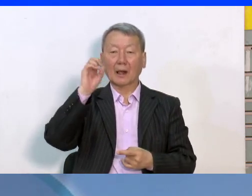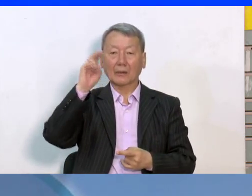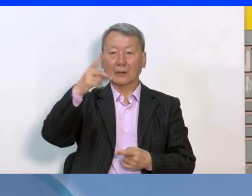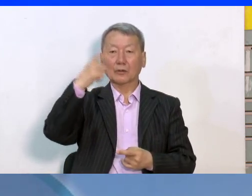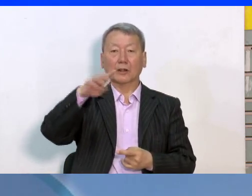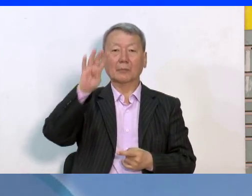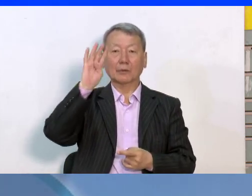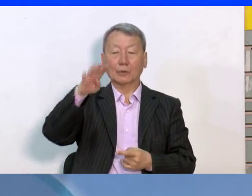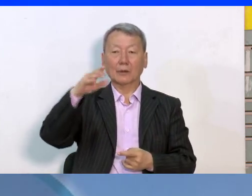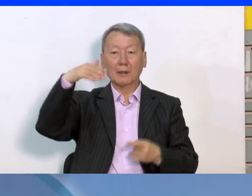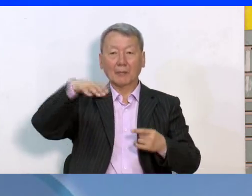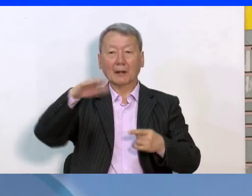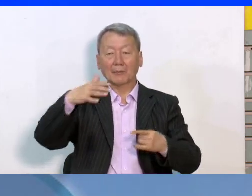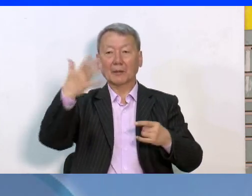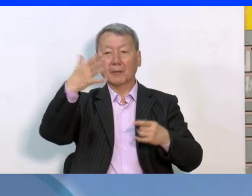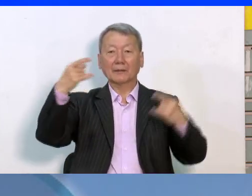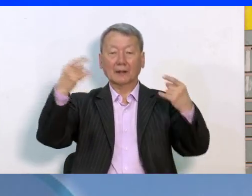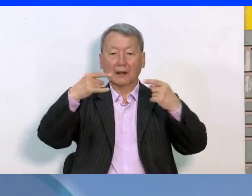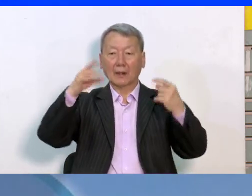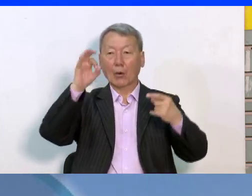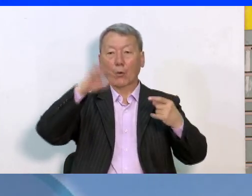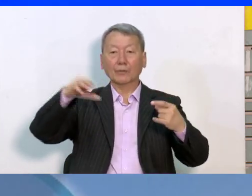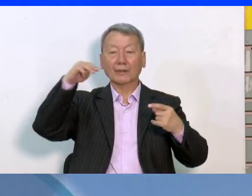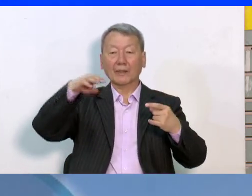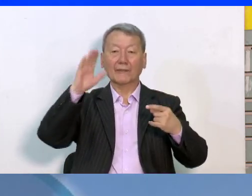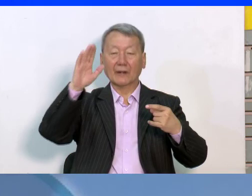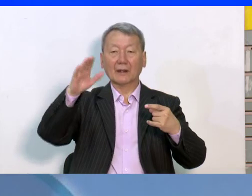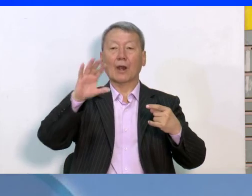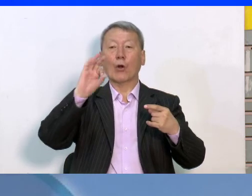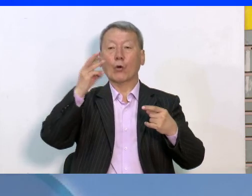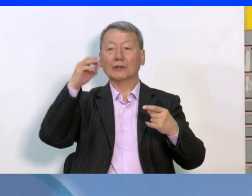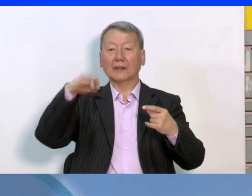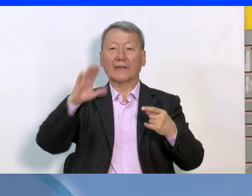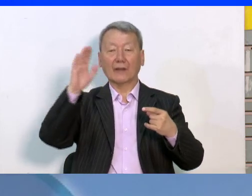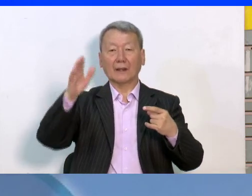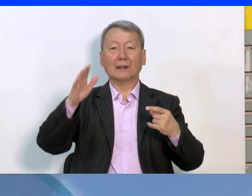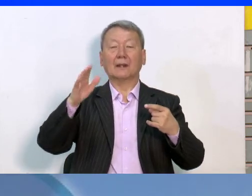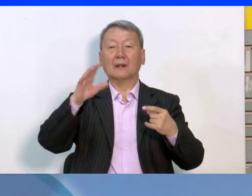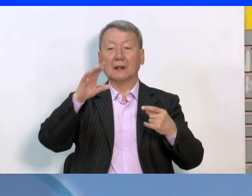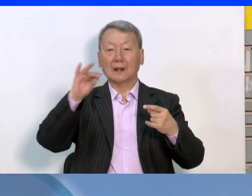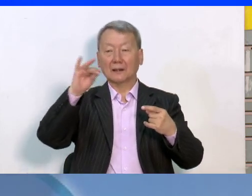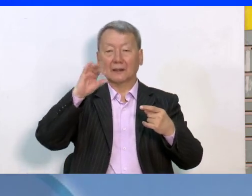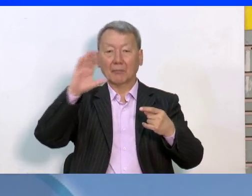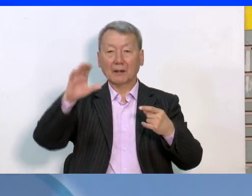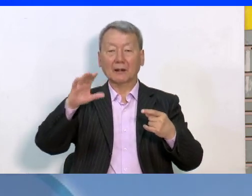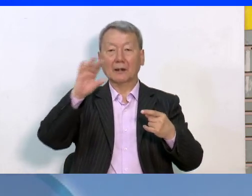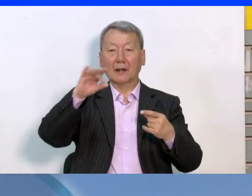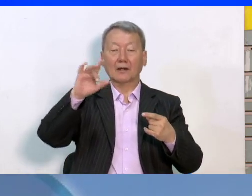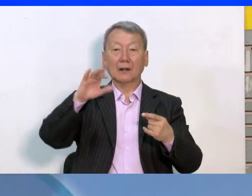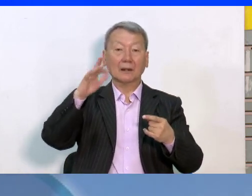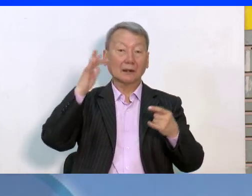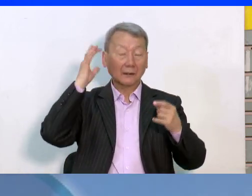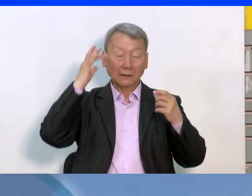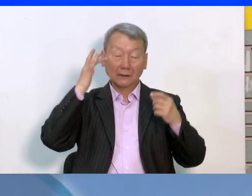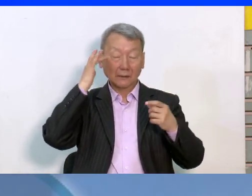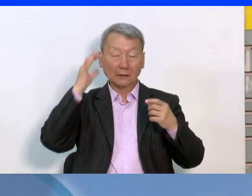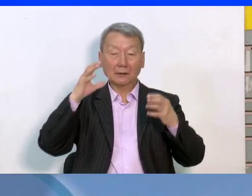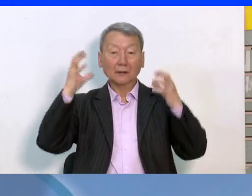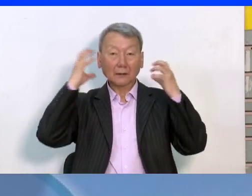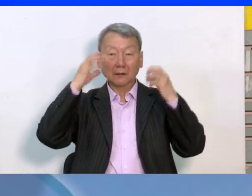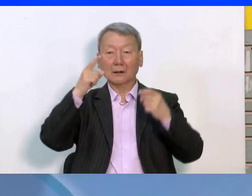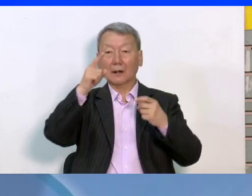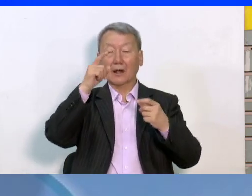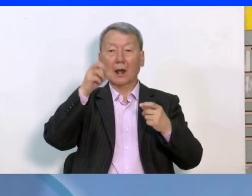Алатоо 24, Пирамида 5-чи канал облустук медиа борборлордо, Ош ТВ, Ынтымак ТВ'да, ошондой эле Кабар улуттук